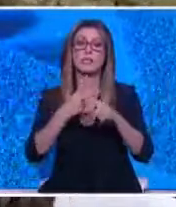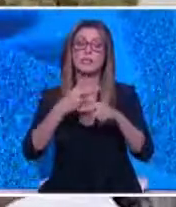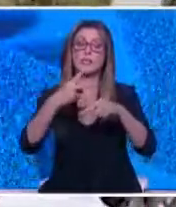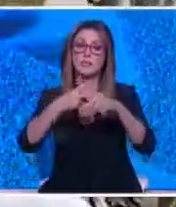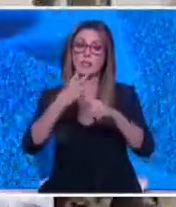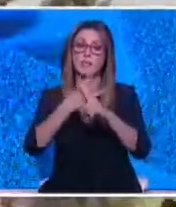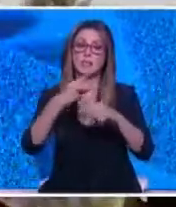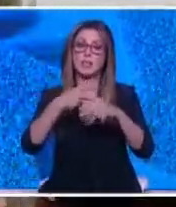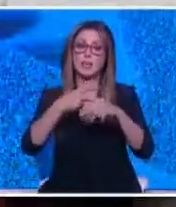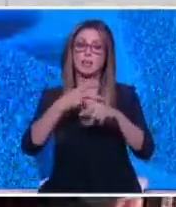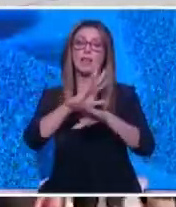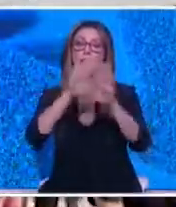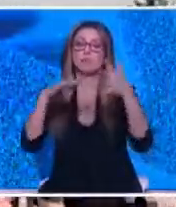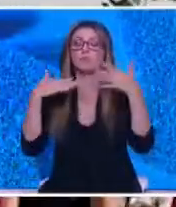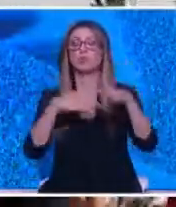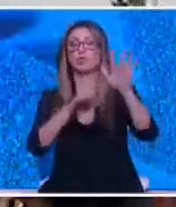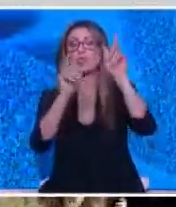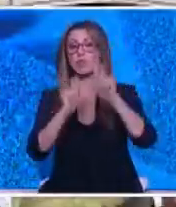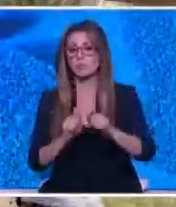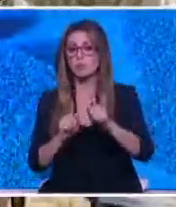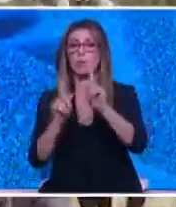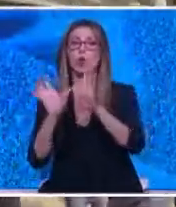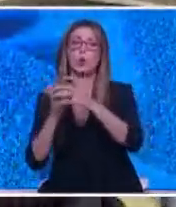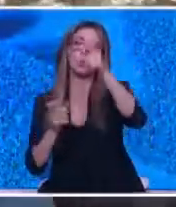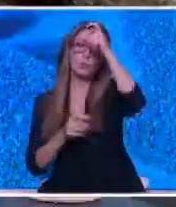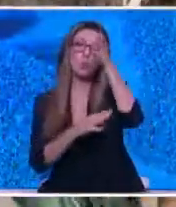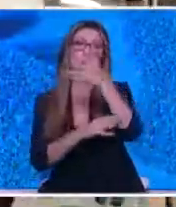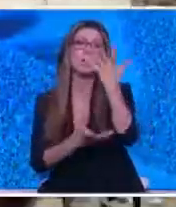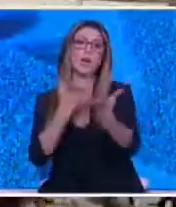düzenlenmiş, bir grup Türk bayrağını yakmaya çalışmıştı.